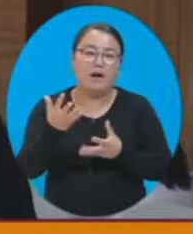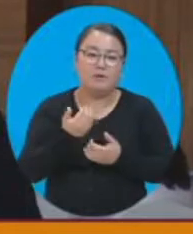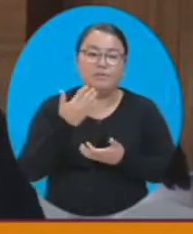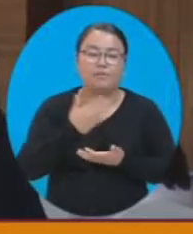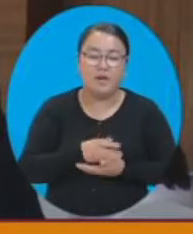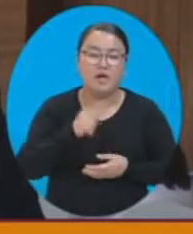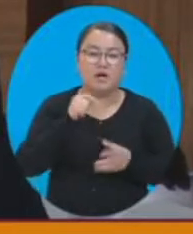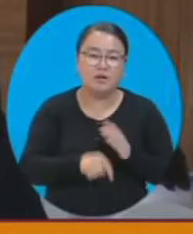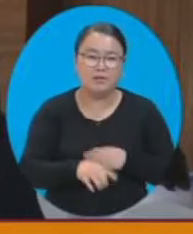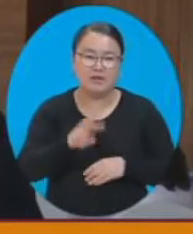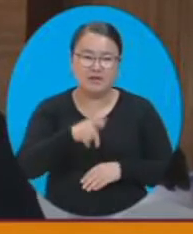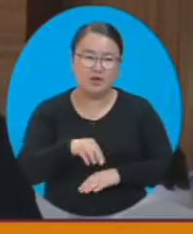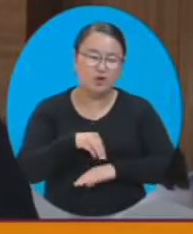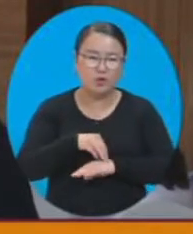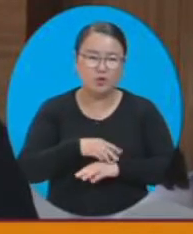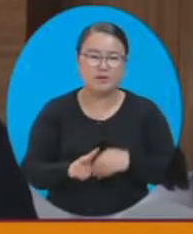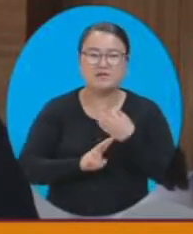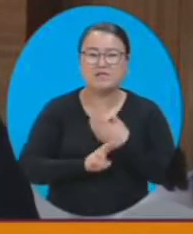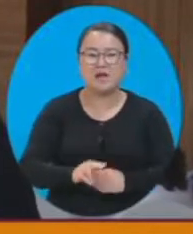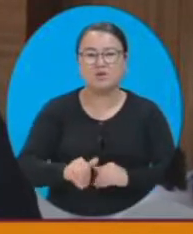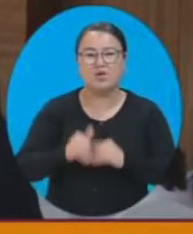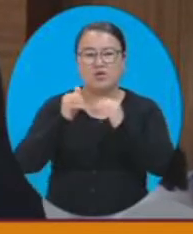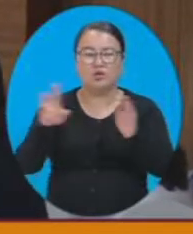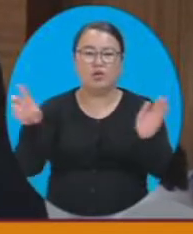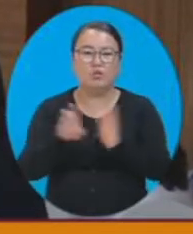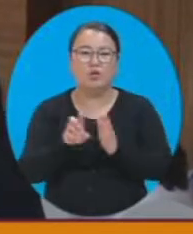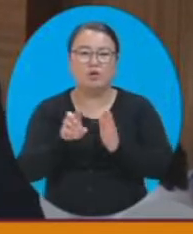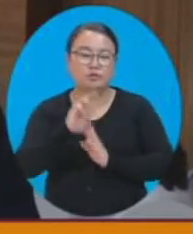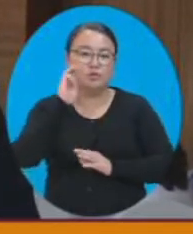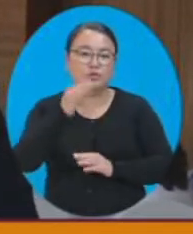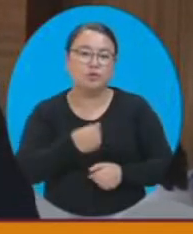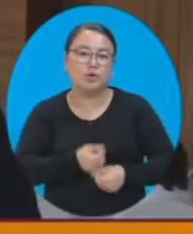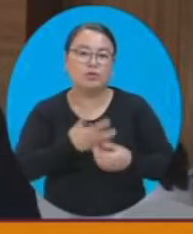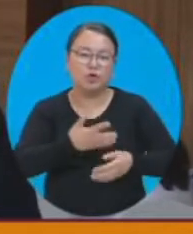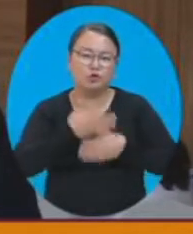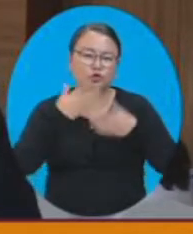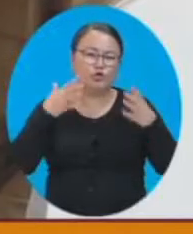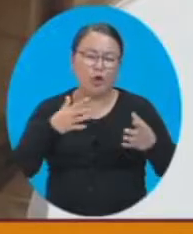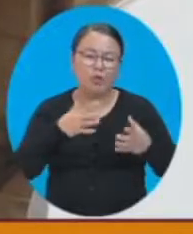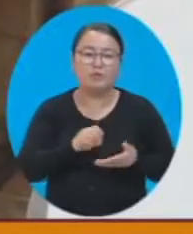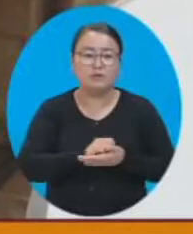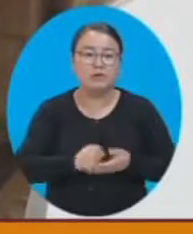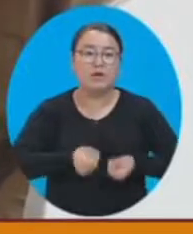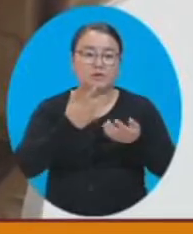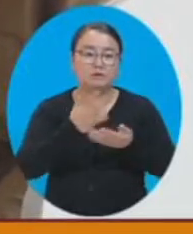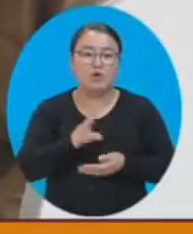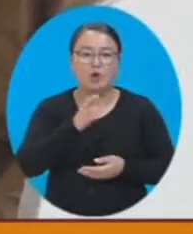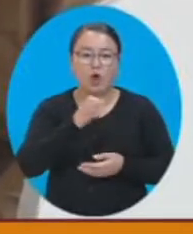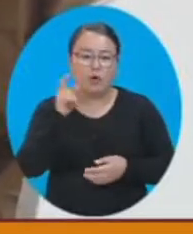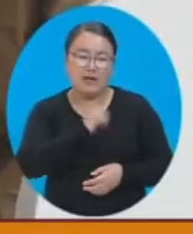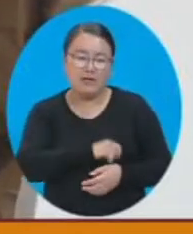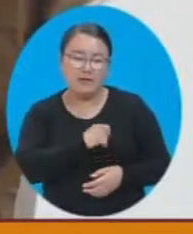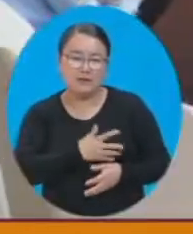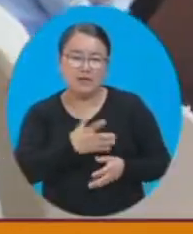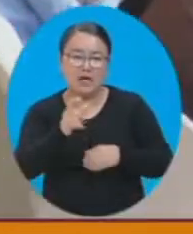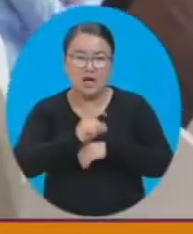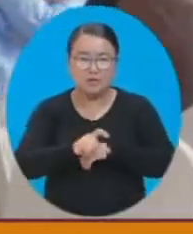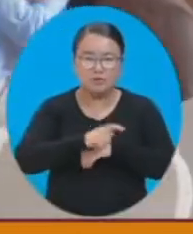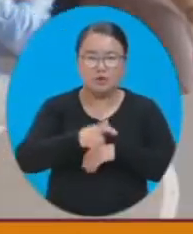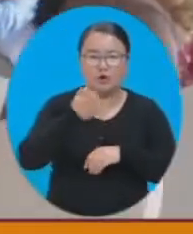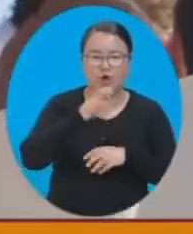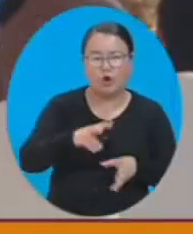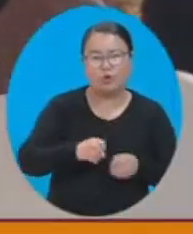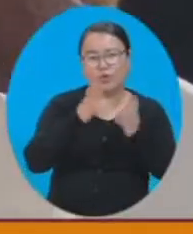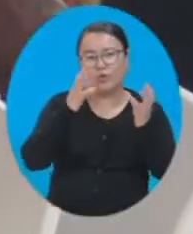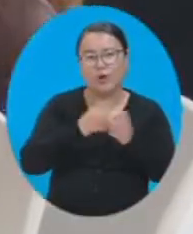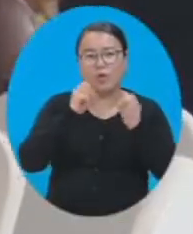байгаа. Энэ нь бол ерөөсөө тогтвортой цаашаа хөгжих юм боломж олцсон бол тодорхойлж байгаа маш том биш байна гарч иж байгаа. Хэдийн ноолуураас ашиг орлого олж экспортын